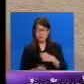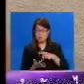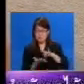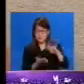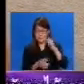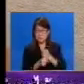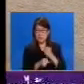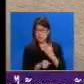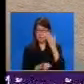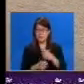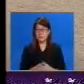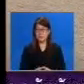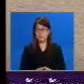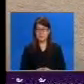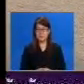ไร